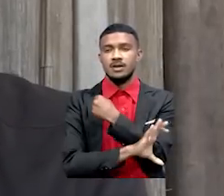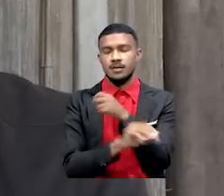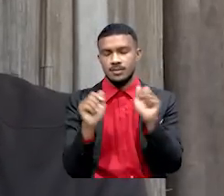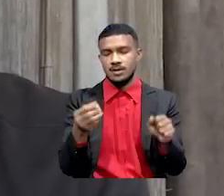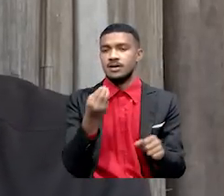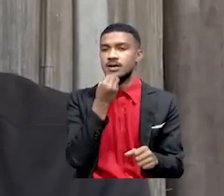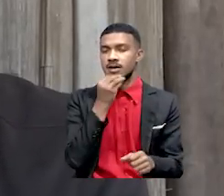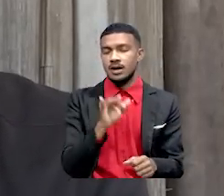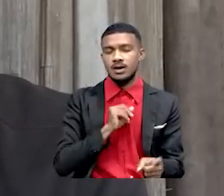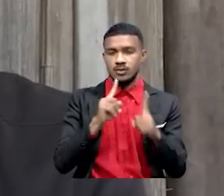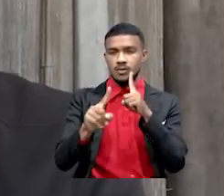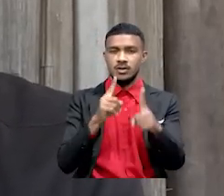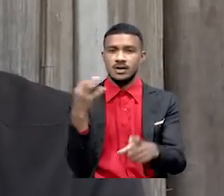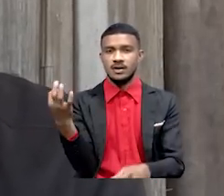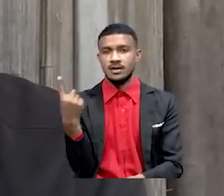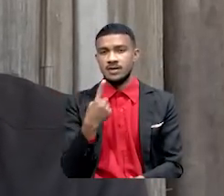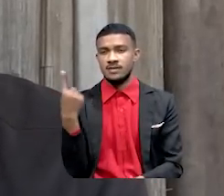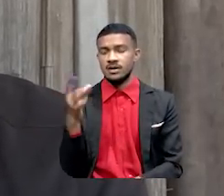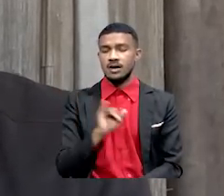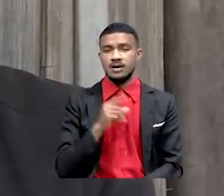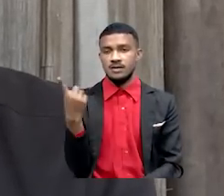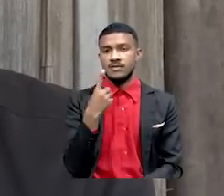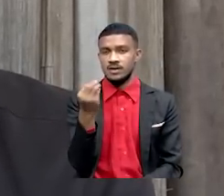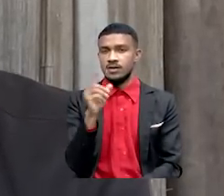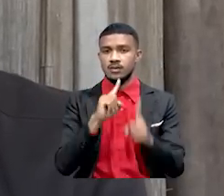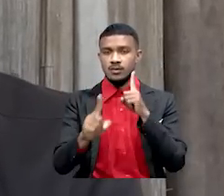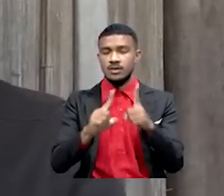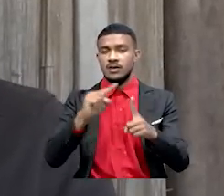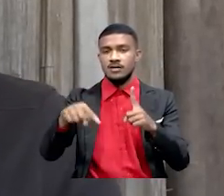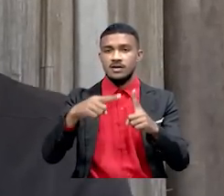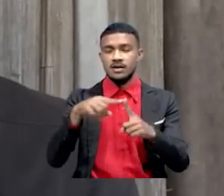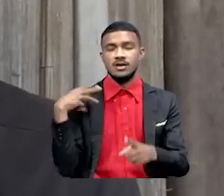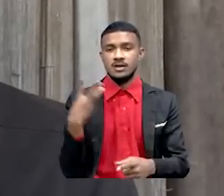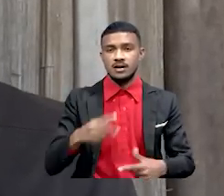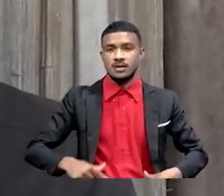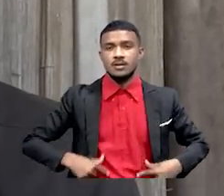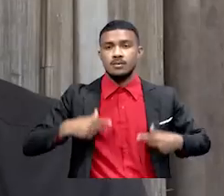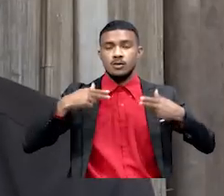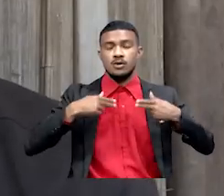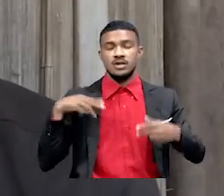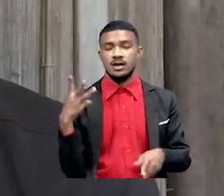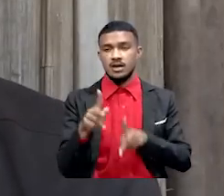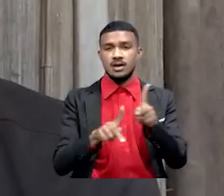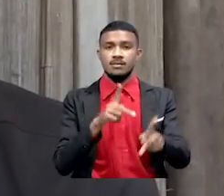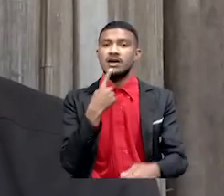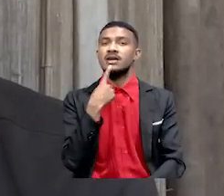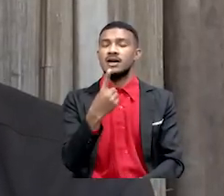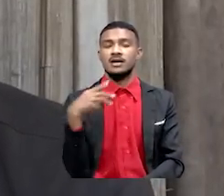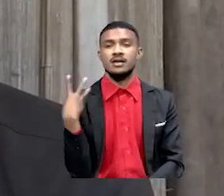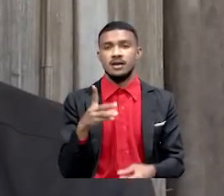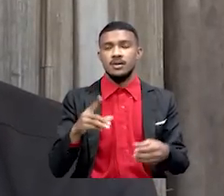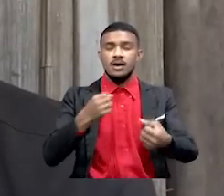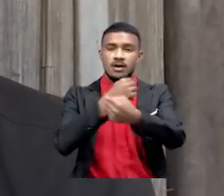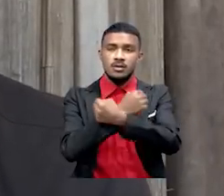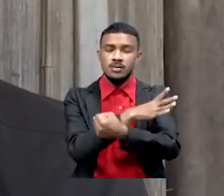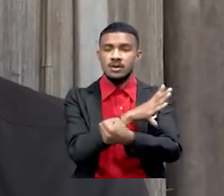hau sempre kuliah, si ne hau sempre kuliah dan pihira tane mores ema hatete ta ema hatoni ta ema kuliah ta